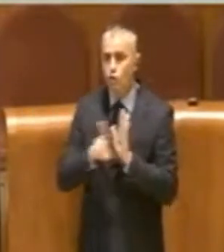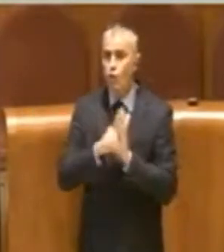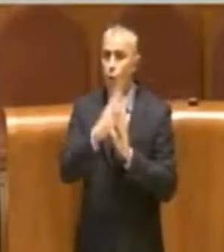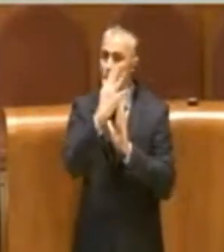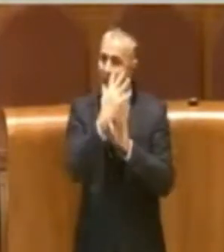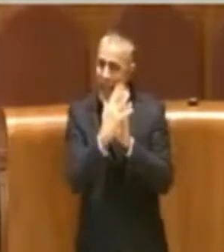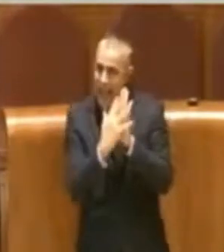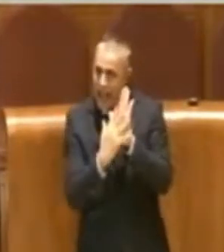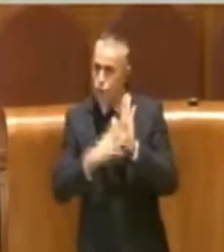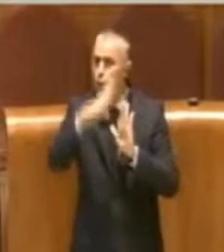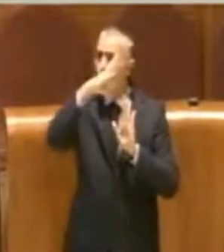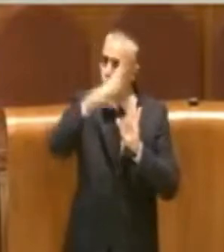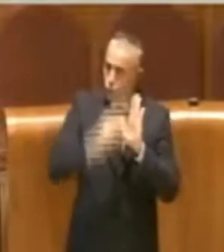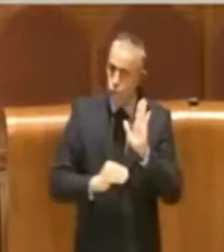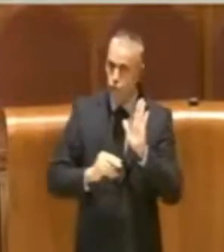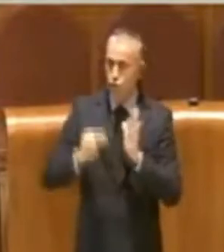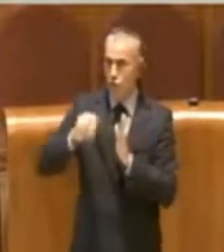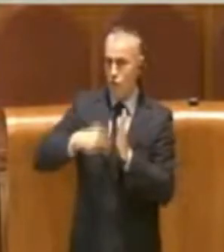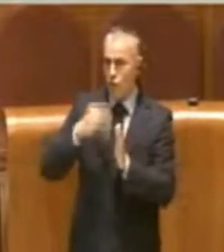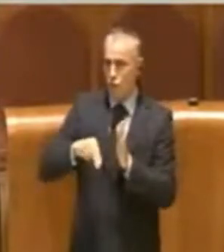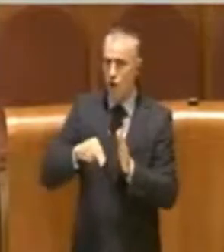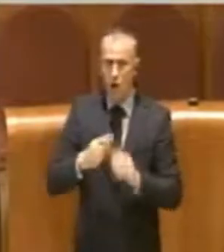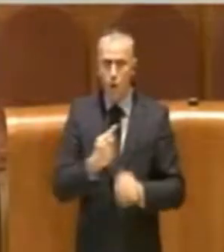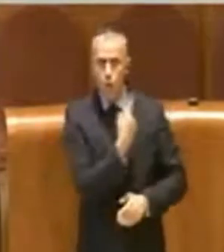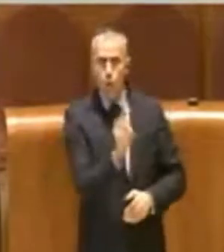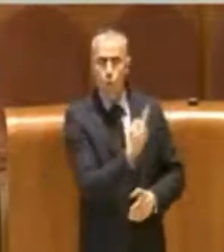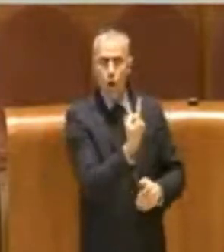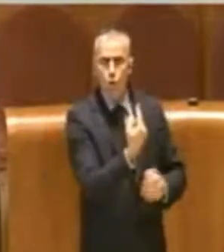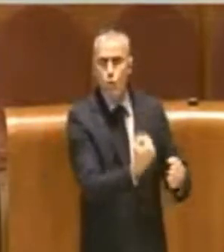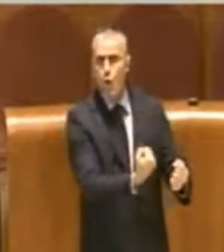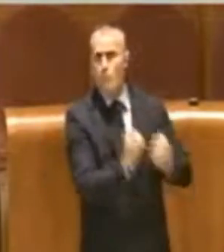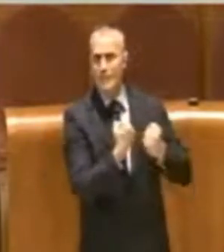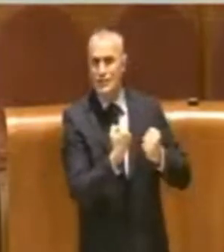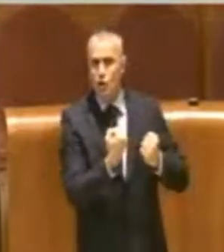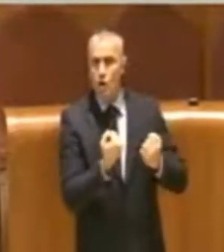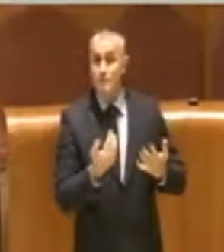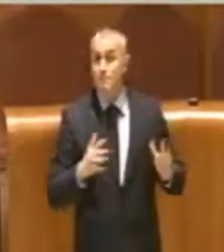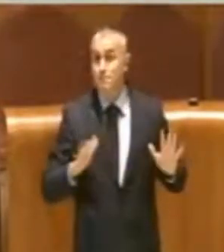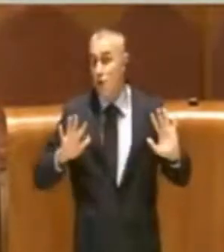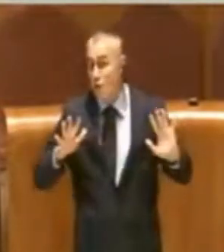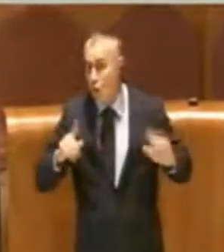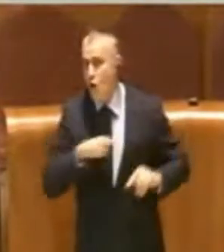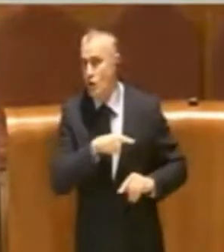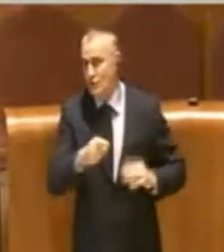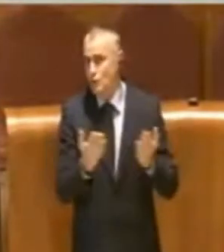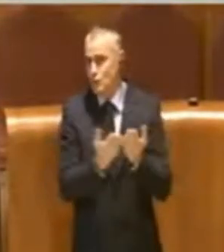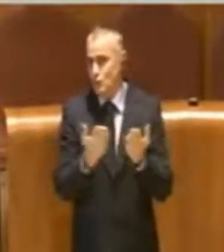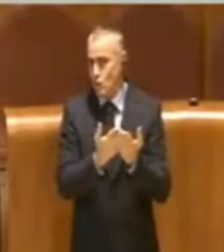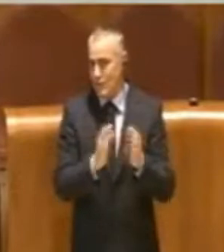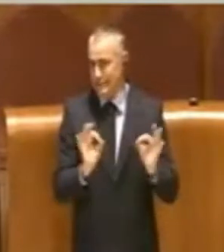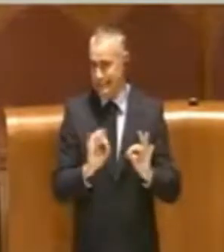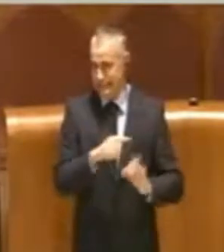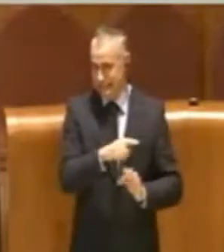cui ho sentito anche obiezioni a questo, evidentemente qualcuno non studia abbastanza. È cambiata la modalità, vale a